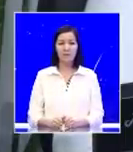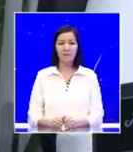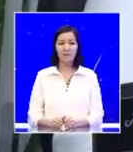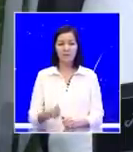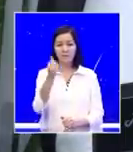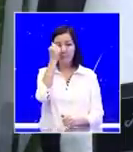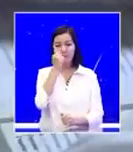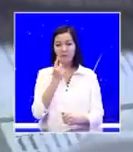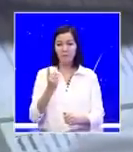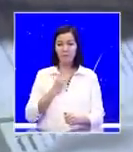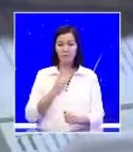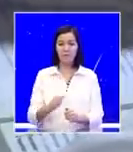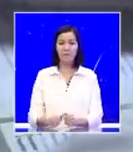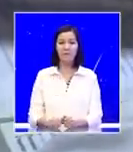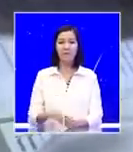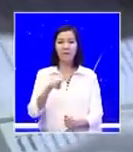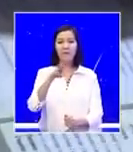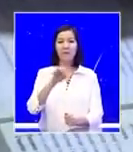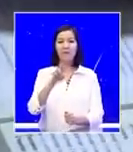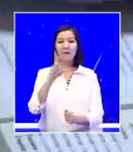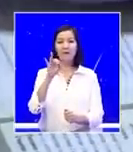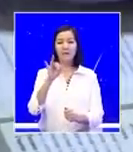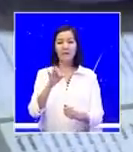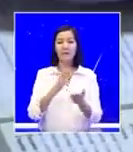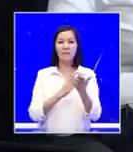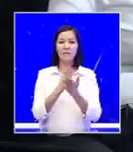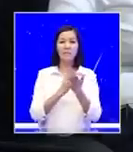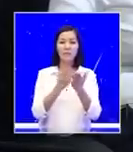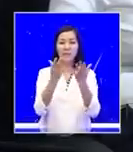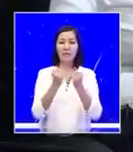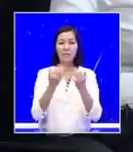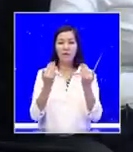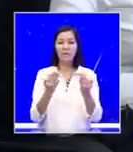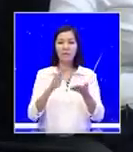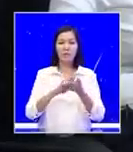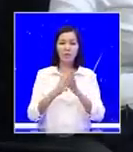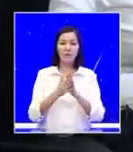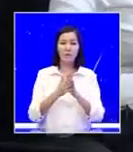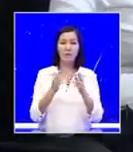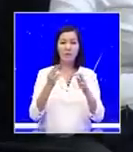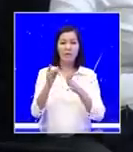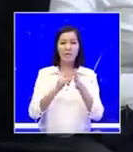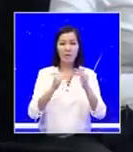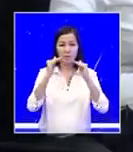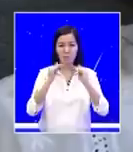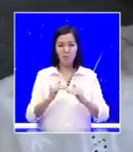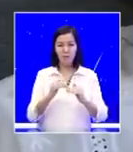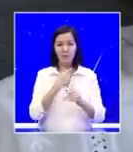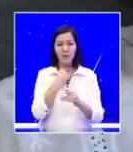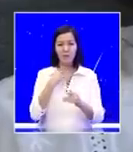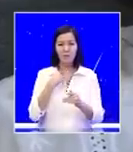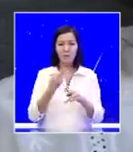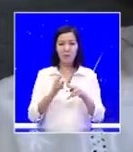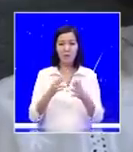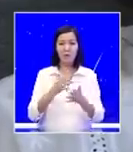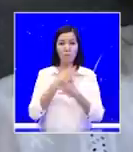Рахмет, көлікті күтіңіз. Такси қызметіне жүгінетіндер саны елдегі жағдайға байланысты күрт төмендеген. Мәселен, Талдықорғандағы ең